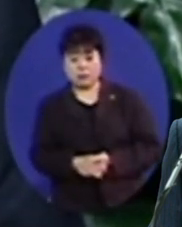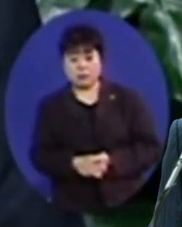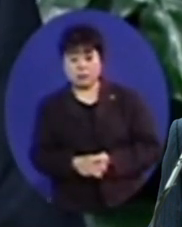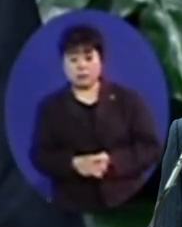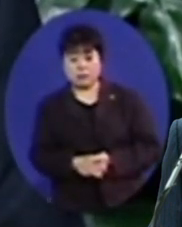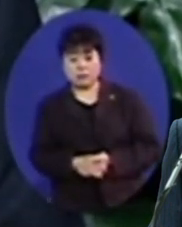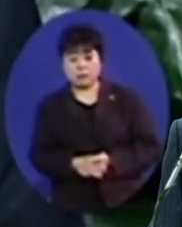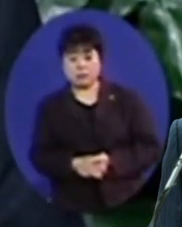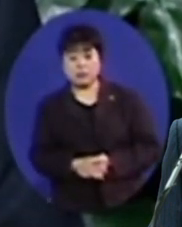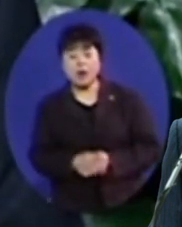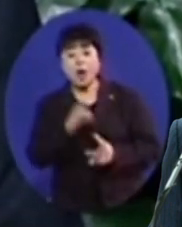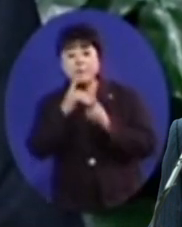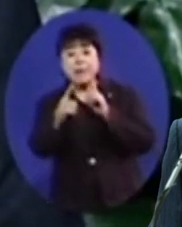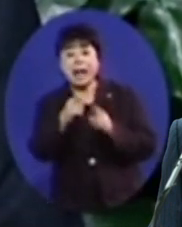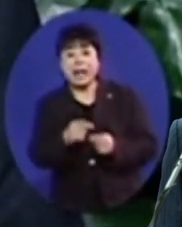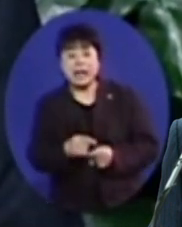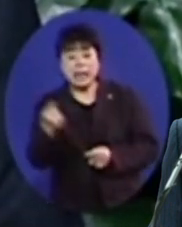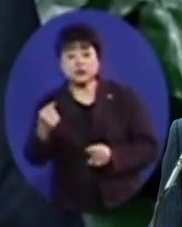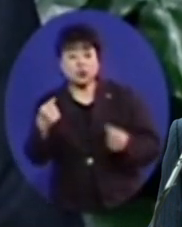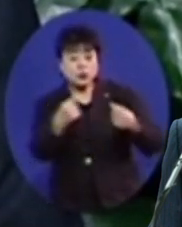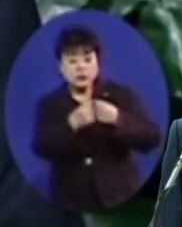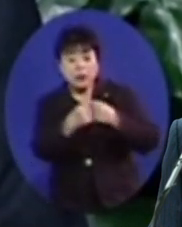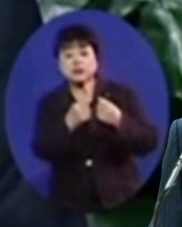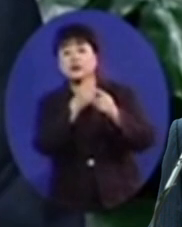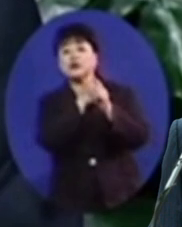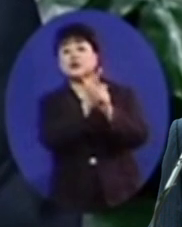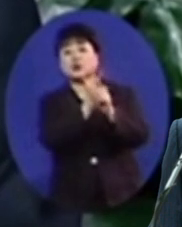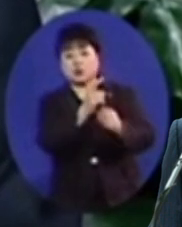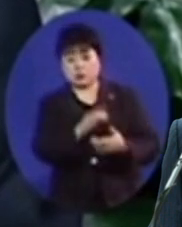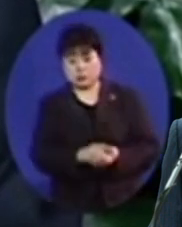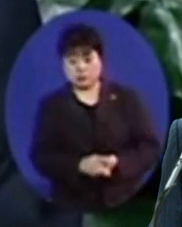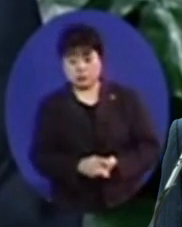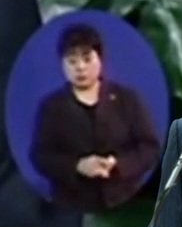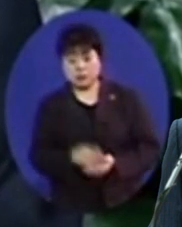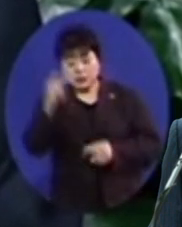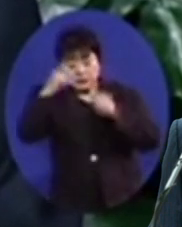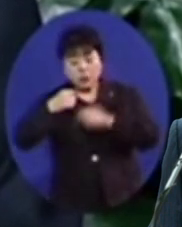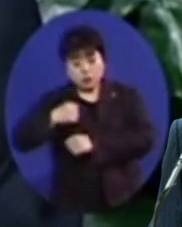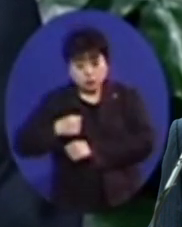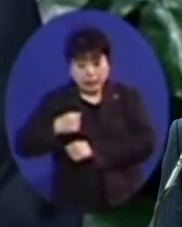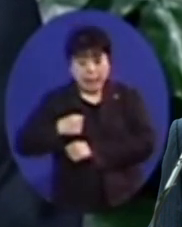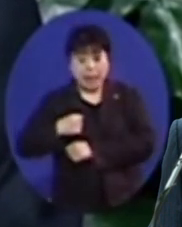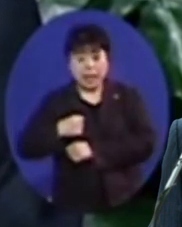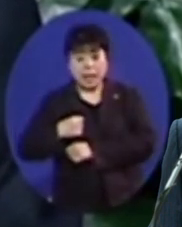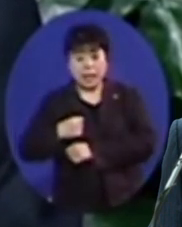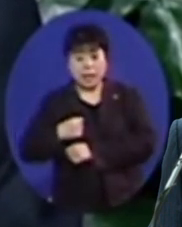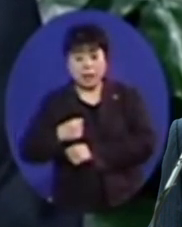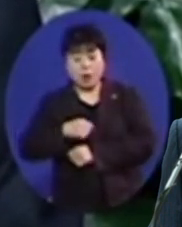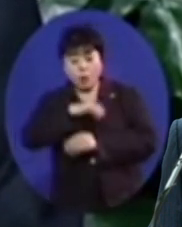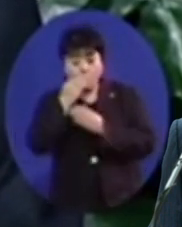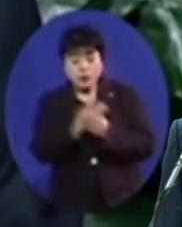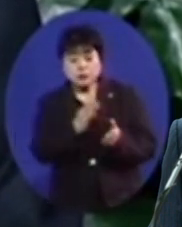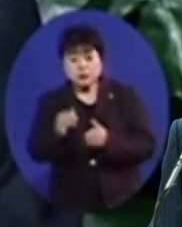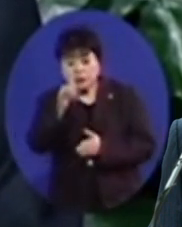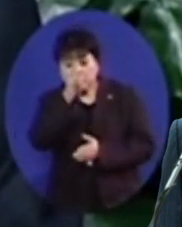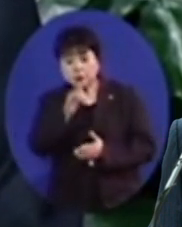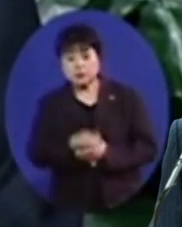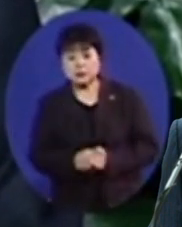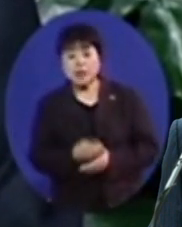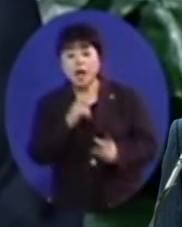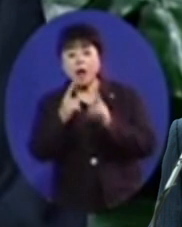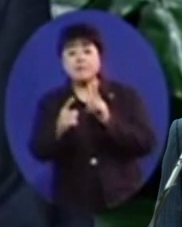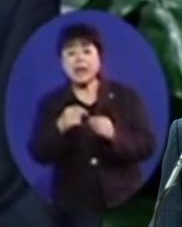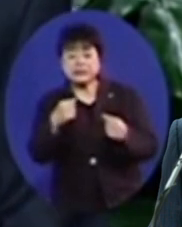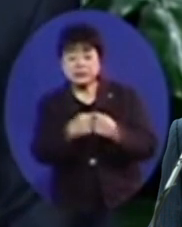무기로서 이긴 것이 아니에요. 말싸움으로 이긴 것입니다. 사울과 그 군대는 완전한 무장을 했지만 무엇에서 졌냐?